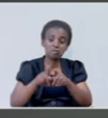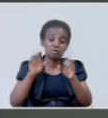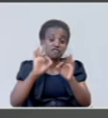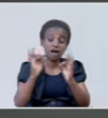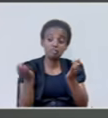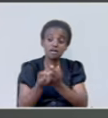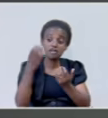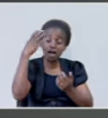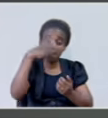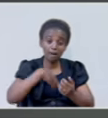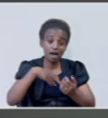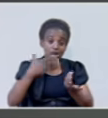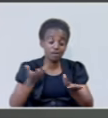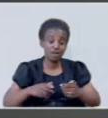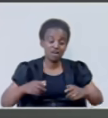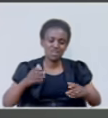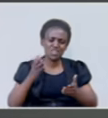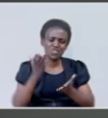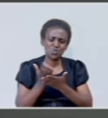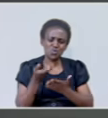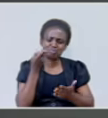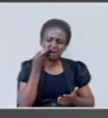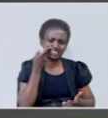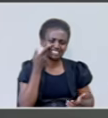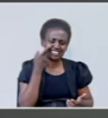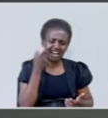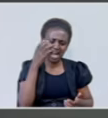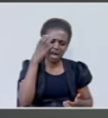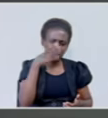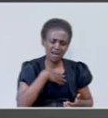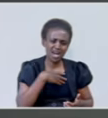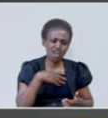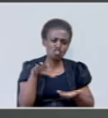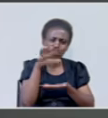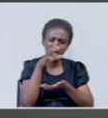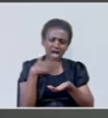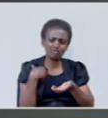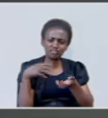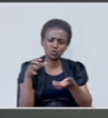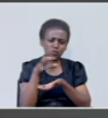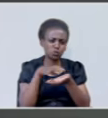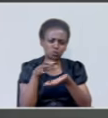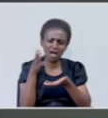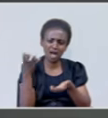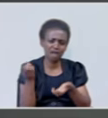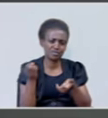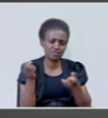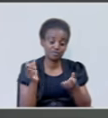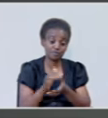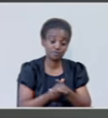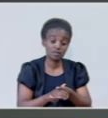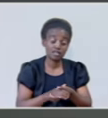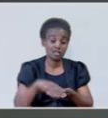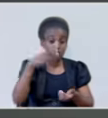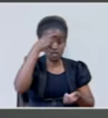moins. Nous partons de là pour voir comment pourrait se faire le processus de déconfinement. Tout dépendra